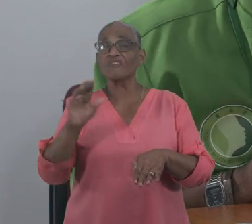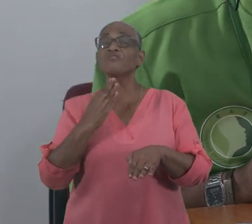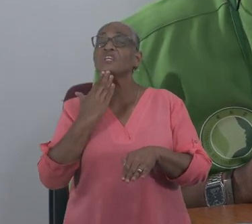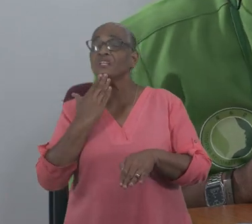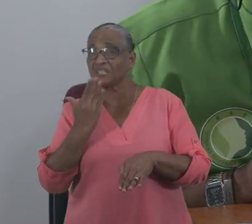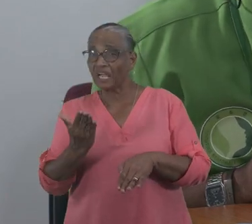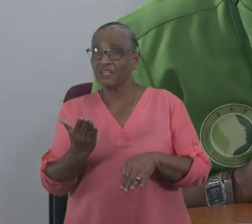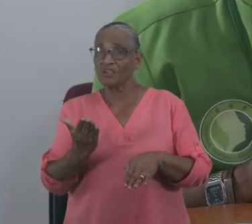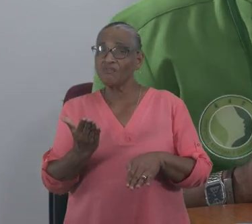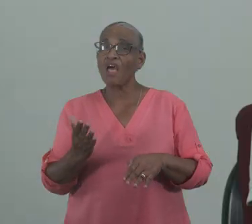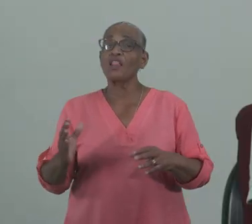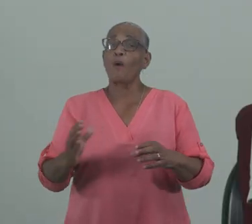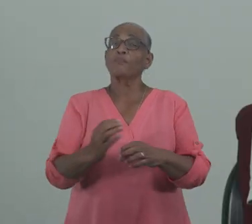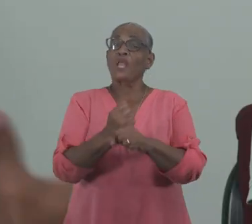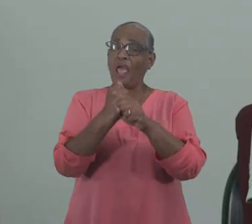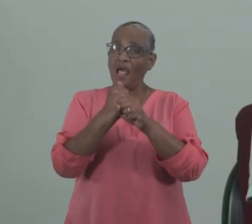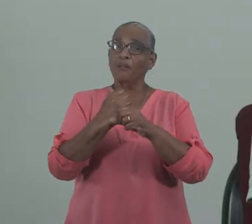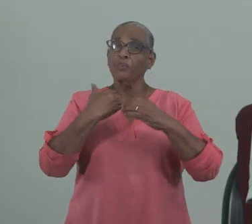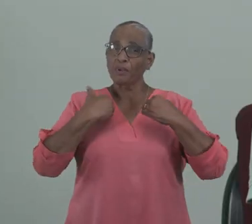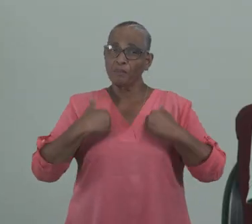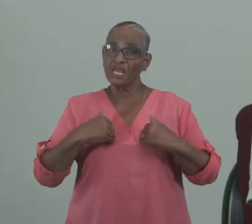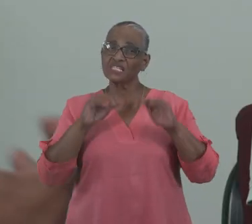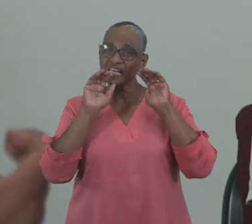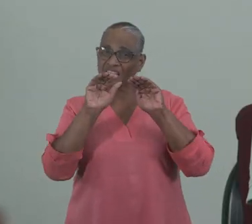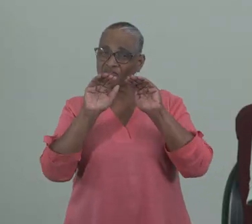many thanks te maken voor je